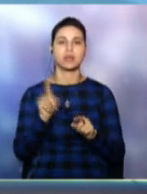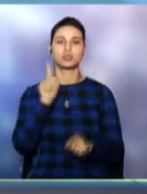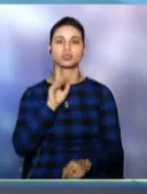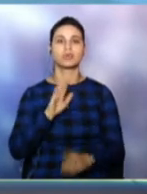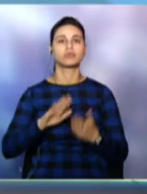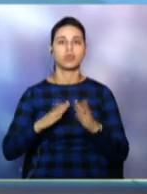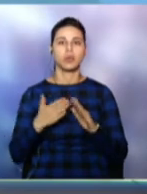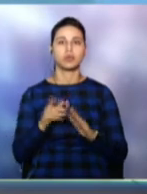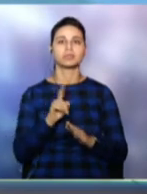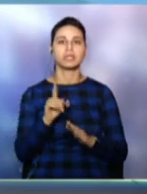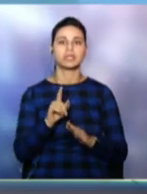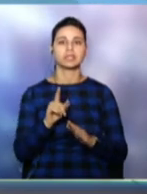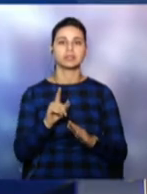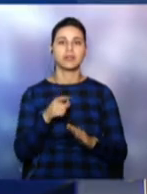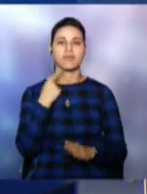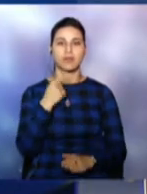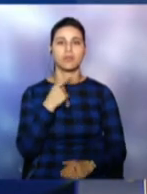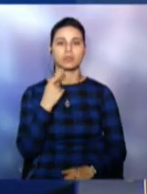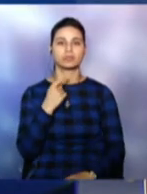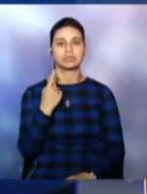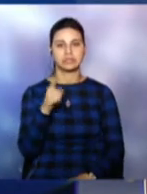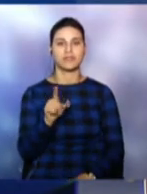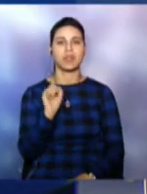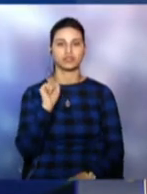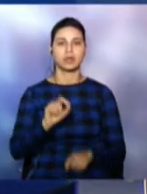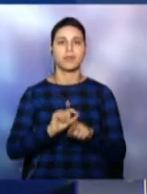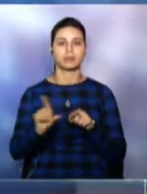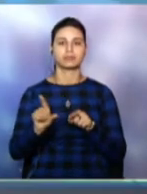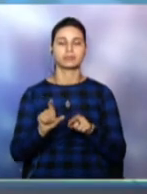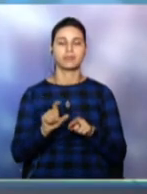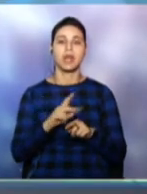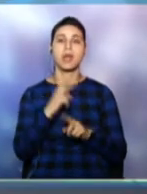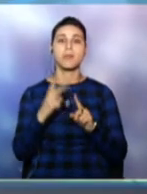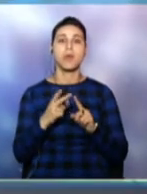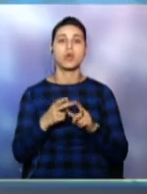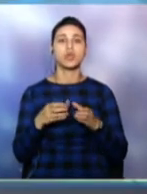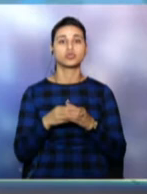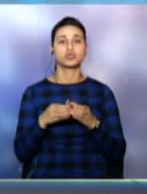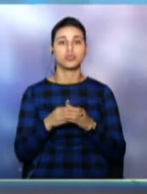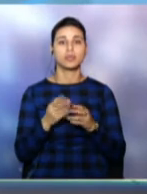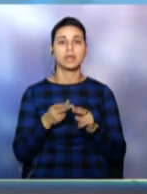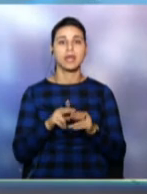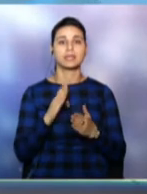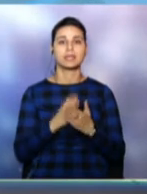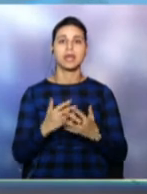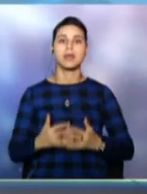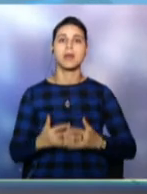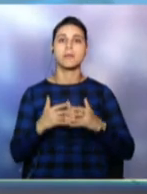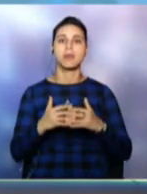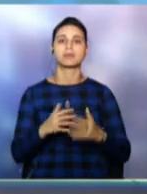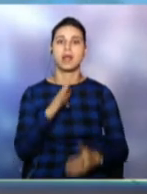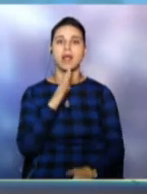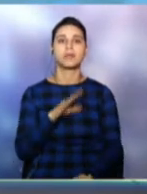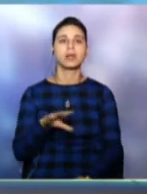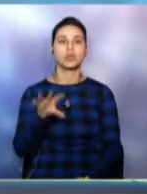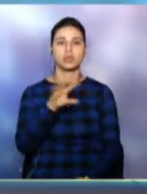უსიამოვნო მდგომარეობის, რასაც შეიძლება შემდგომ კიდე სხვა რამ მოყვეს. მეორე ჯგუფი, ეს გახლავთ ფეხმძიმე